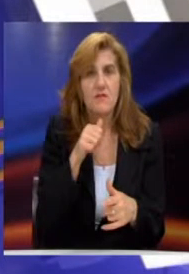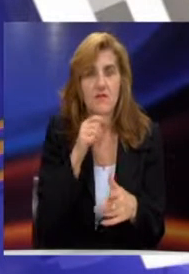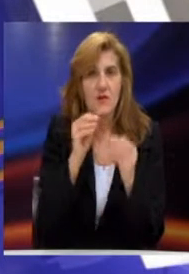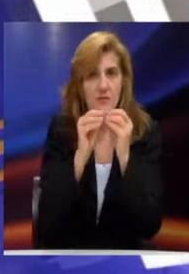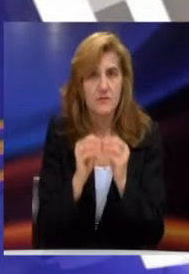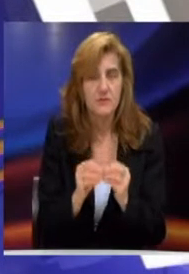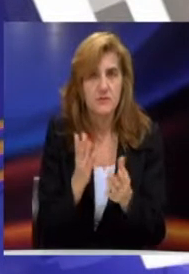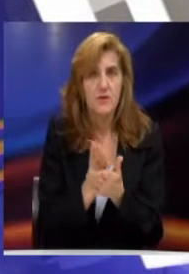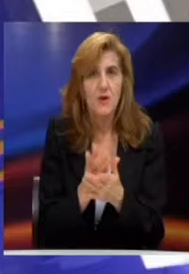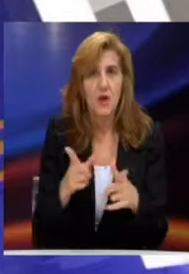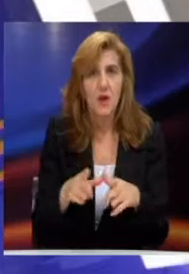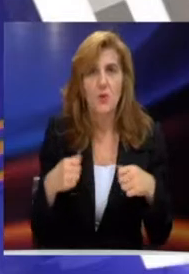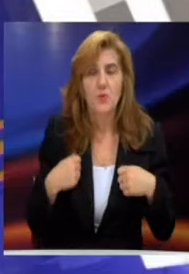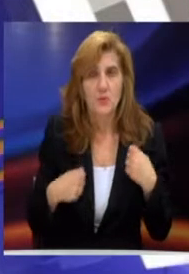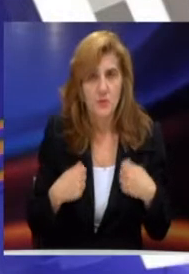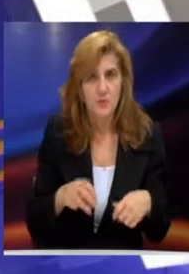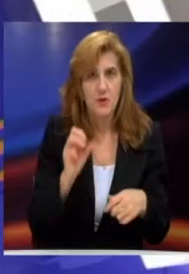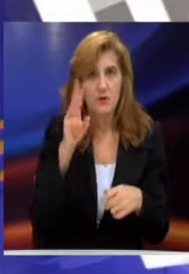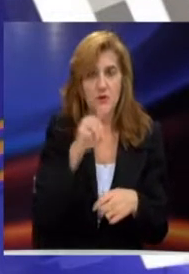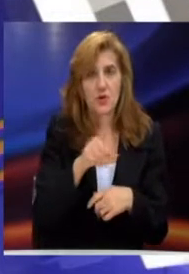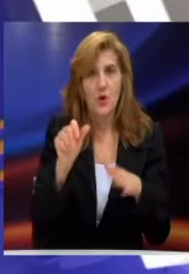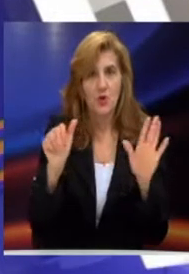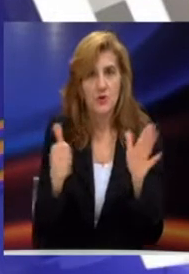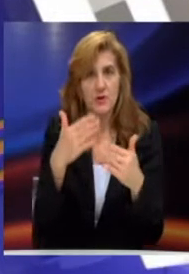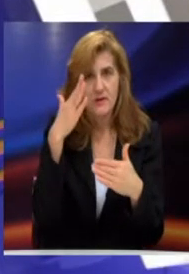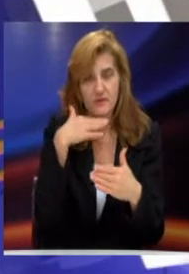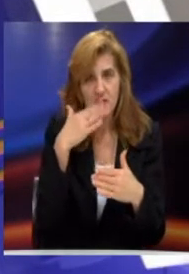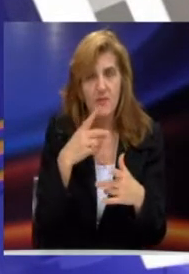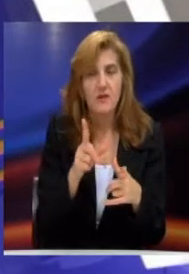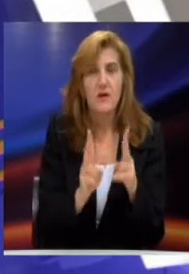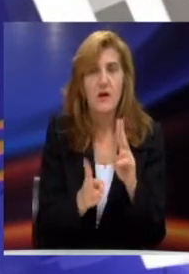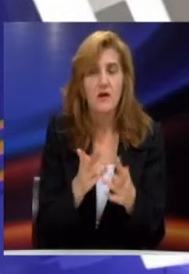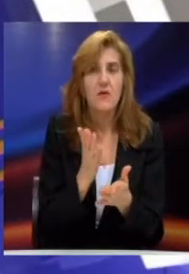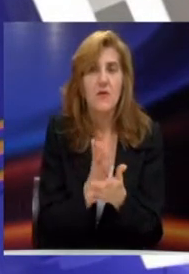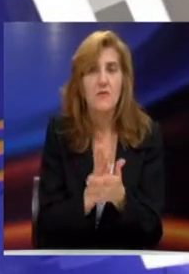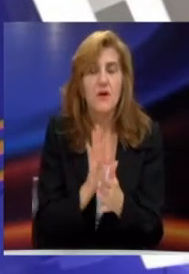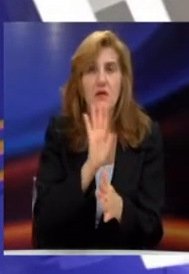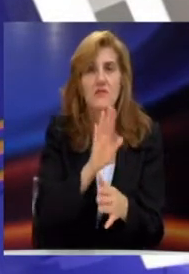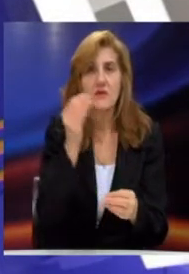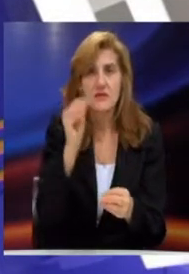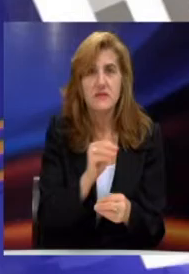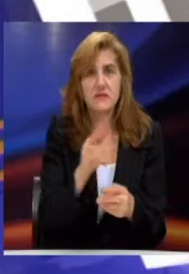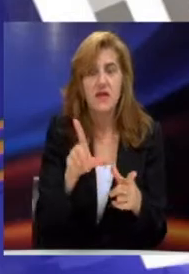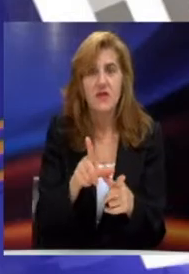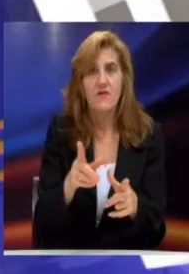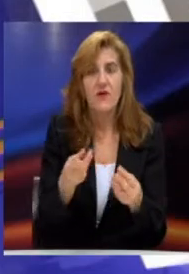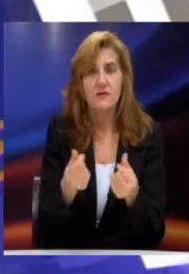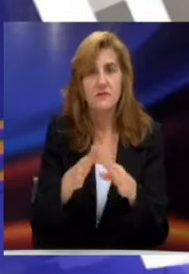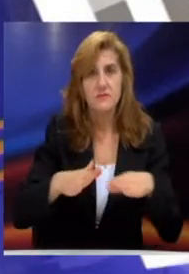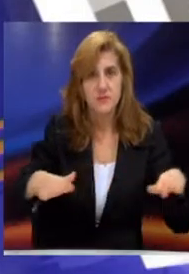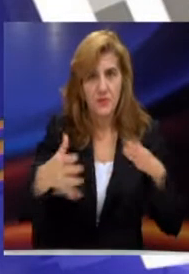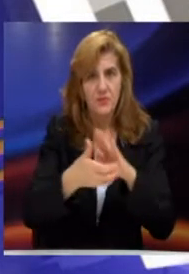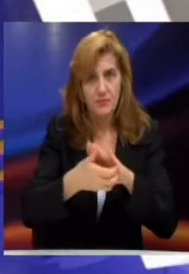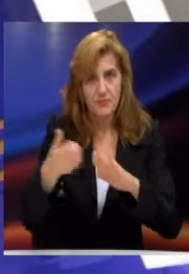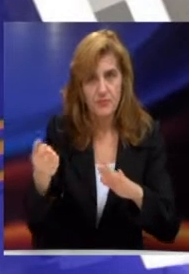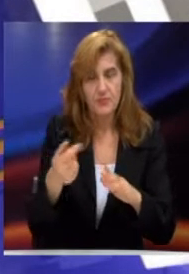Metodija održana u Subotici od 14. do 16. marta bio je i proces restitucije oduzete crkvene imovine. Na teritoriji